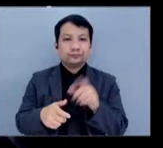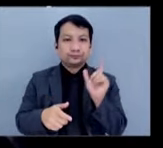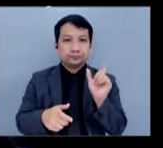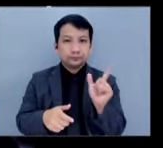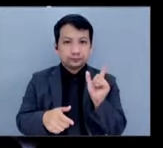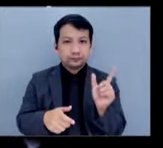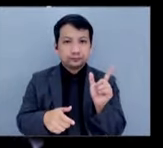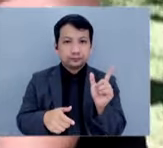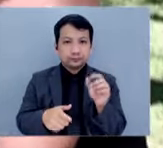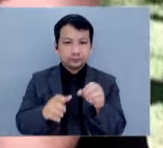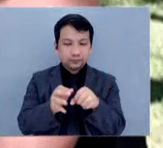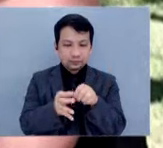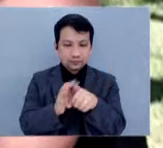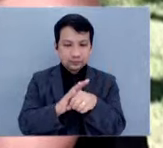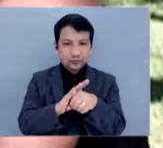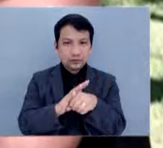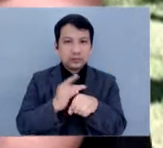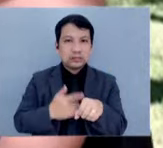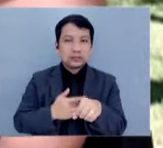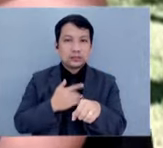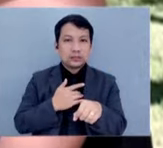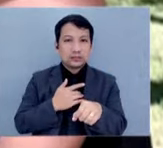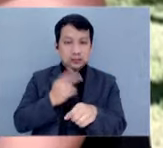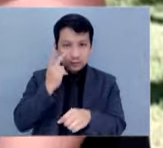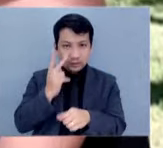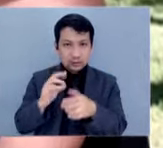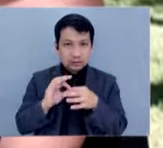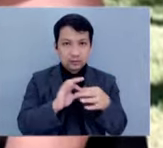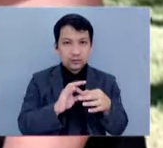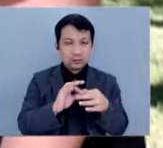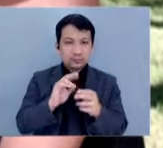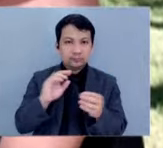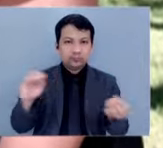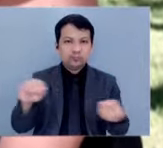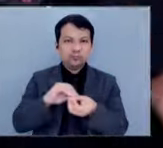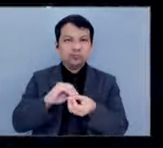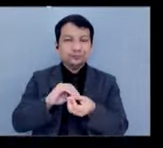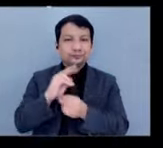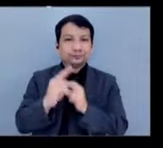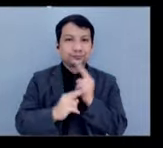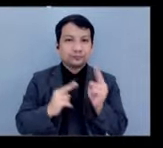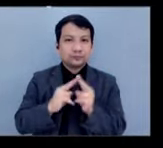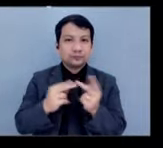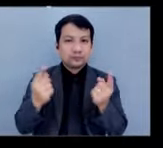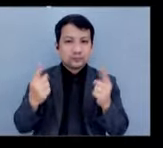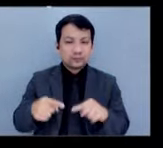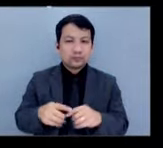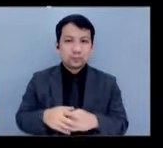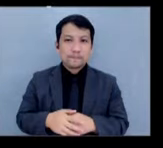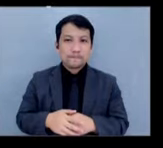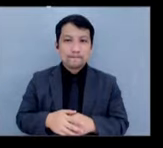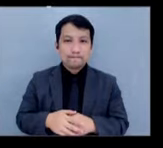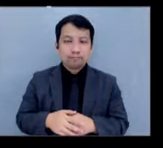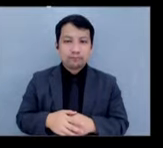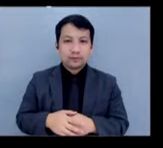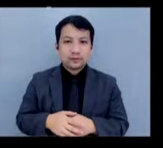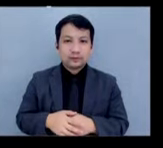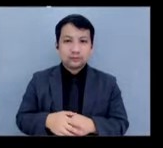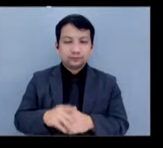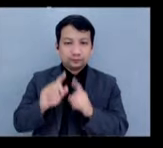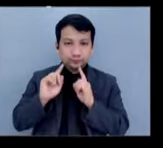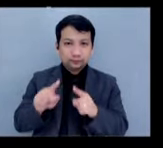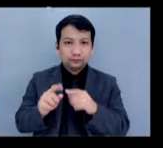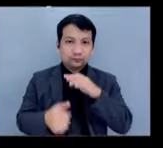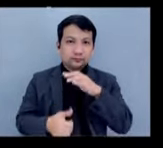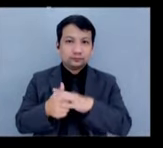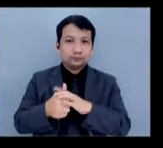niya raw kasi ang pakiramdam na kaisa ang universe sa fenomeno na ito. Ayon sa report, lalabas ang